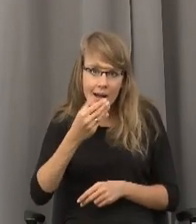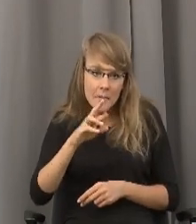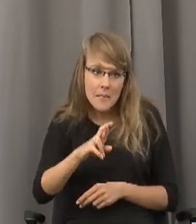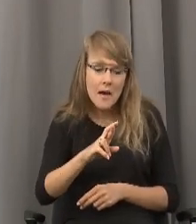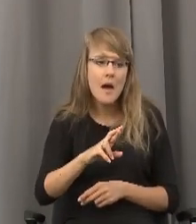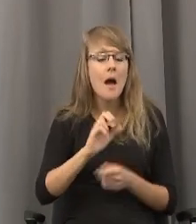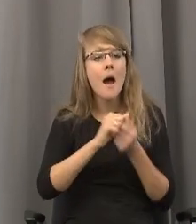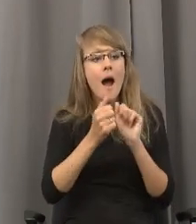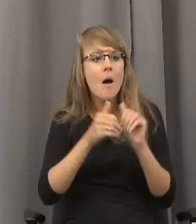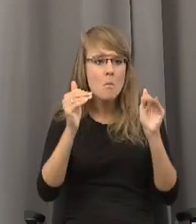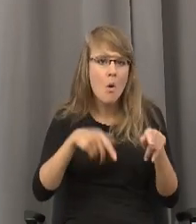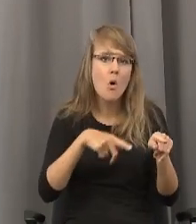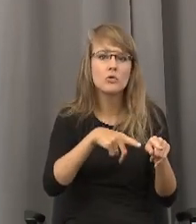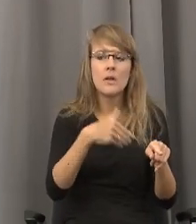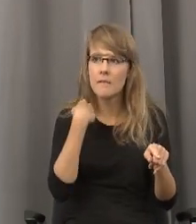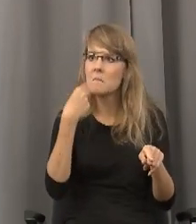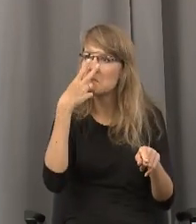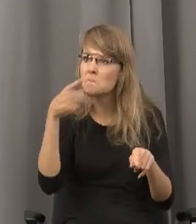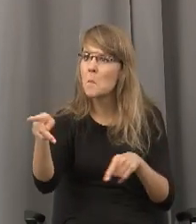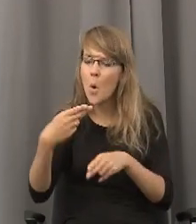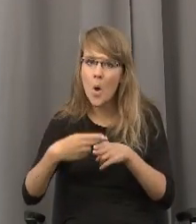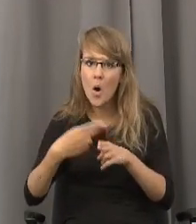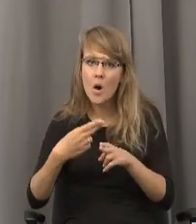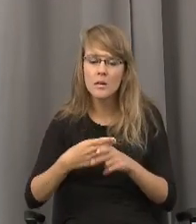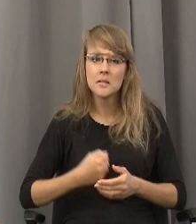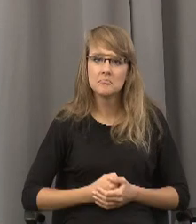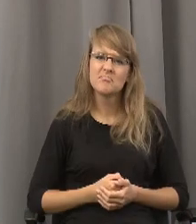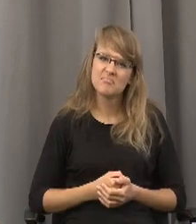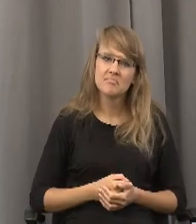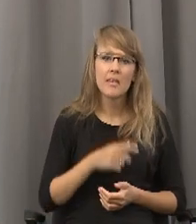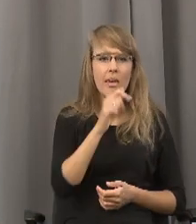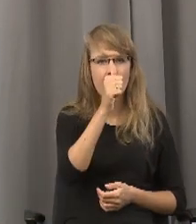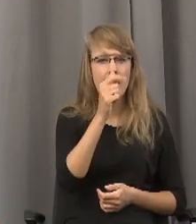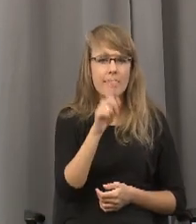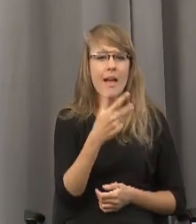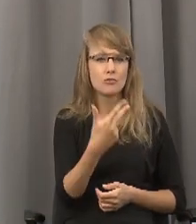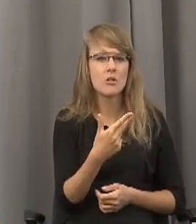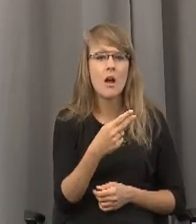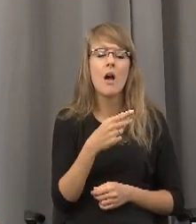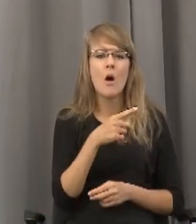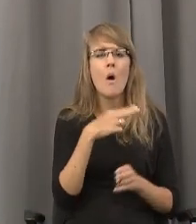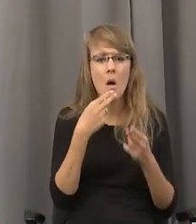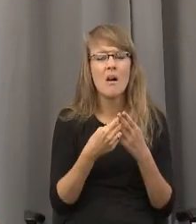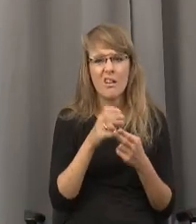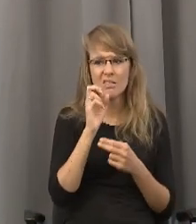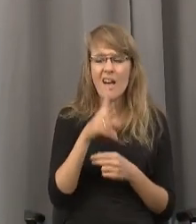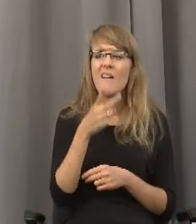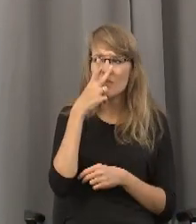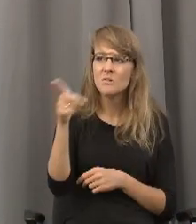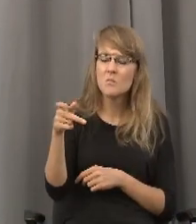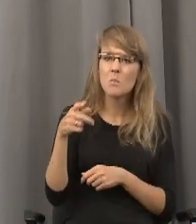ma, więc w mniejszej części 1/3 odpowiedziała, że tak, czyli spotkała się z problemem choroby